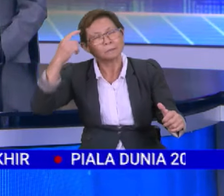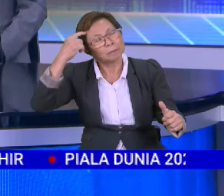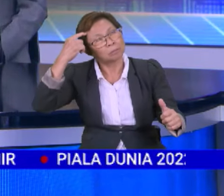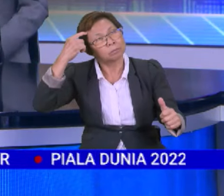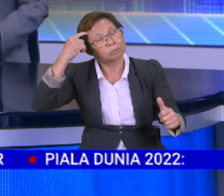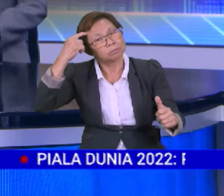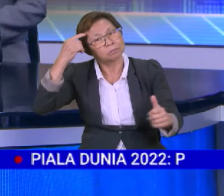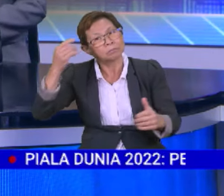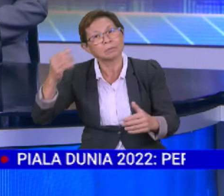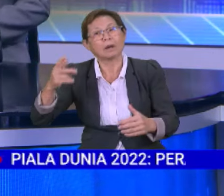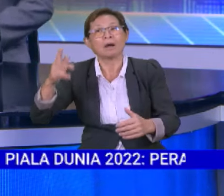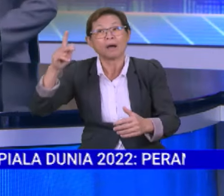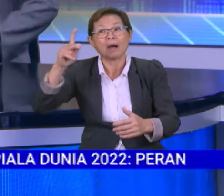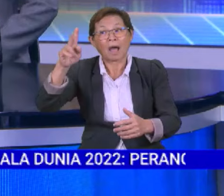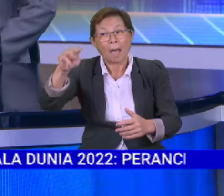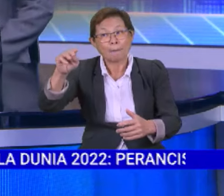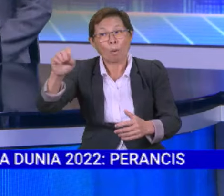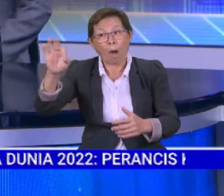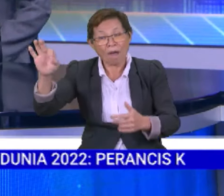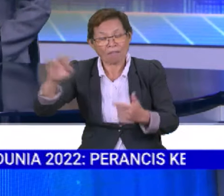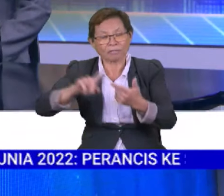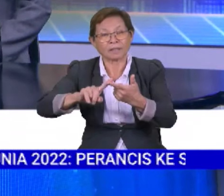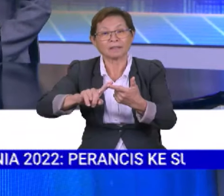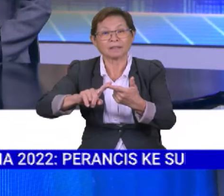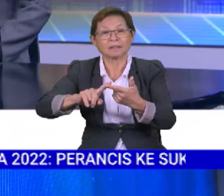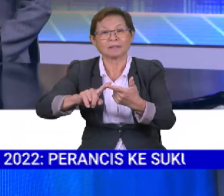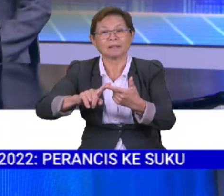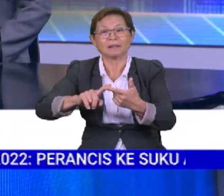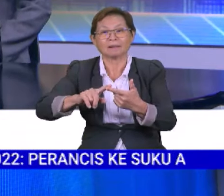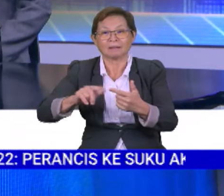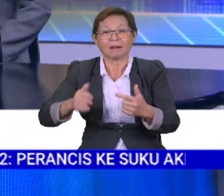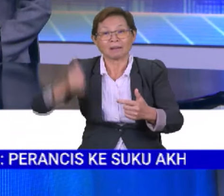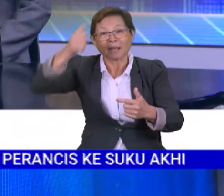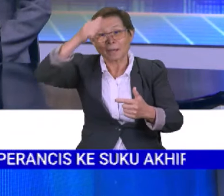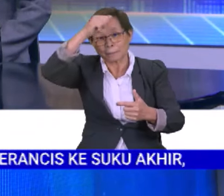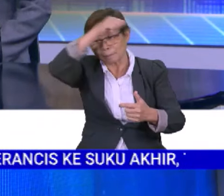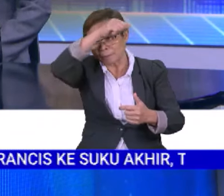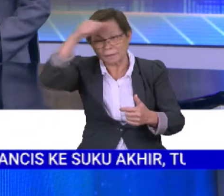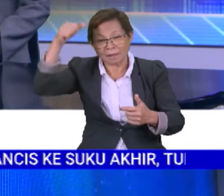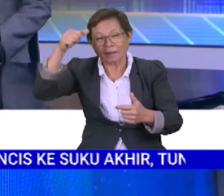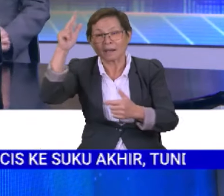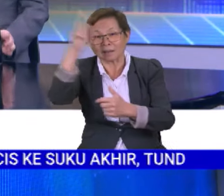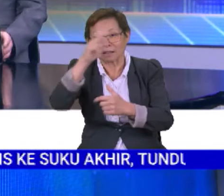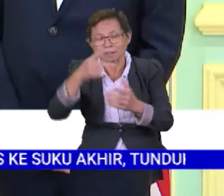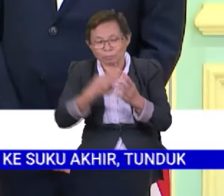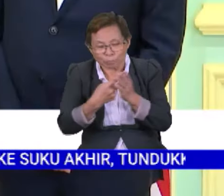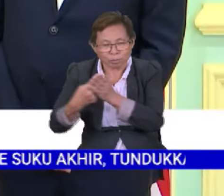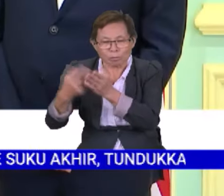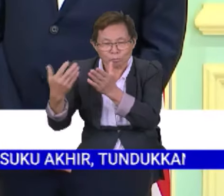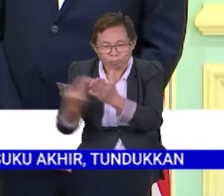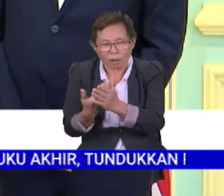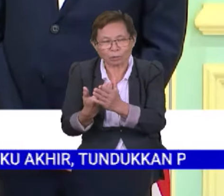kira pandangan pihak Kementerian Kewangan serta Kabinet Kerajaan Perpaduan yang baru.